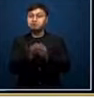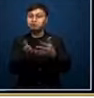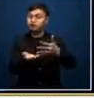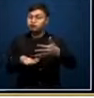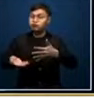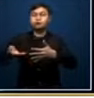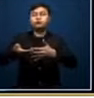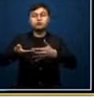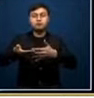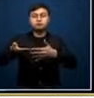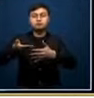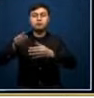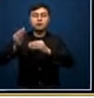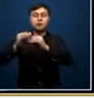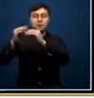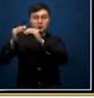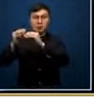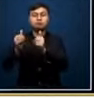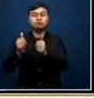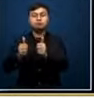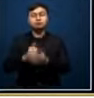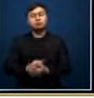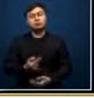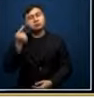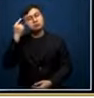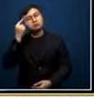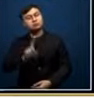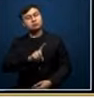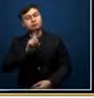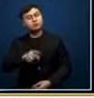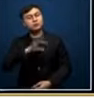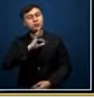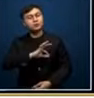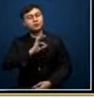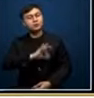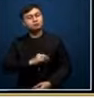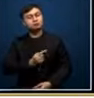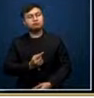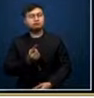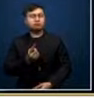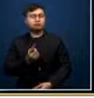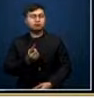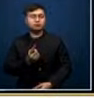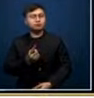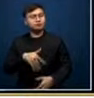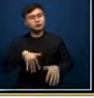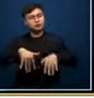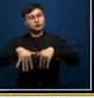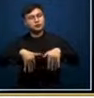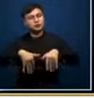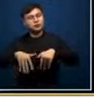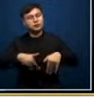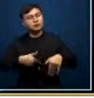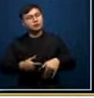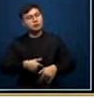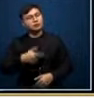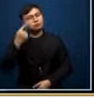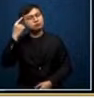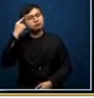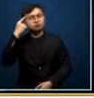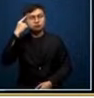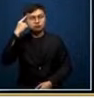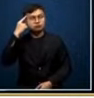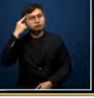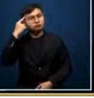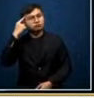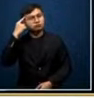เนื่องแต่ก็ยังมีคำถามนะฮะมีความรู้สึกที่ทำให้ประชาชนนั้นเอ่อมีข้อกังวลว่าจริง